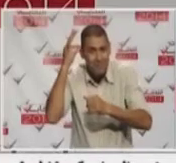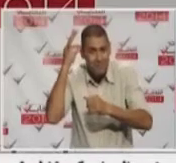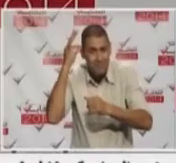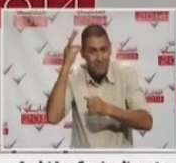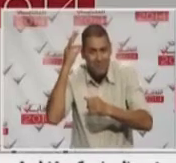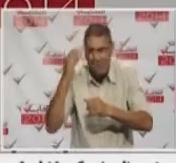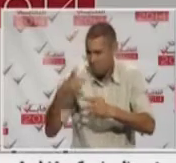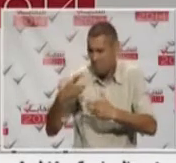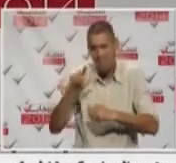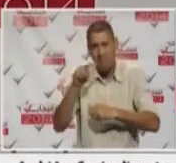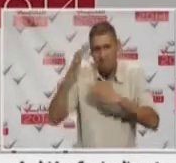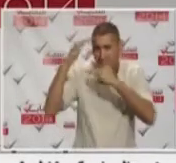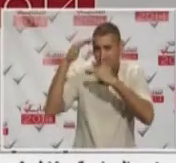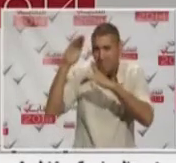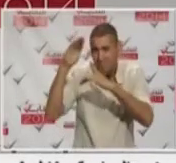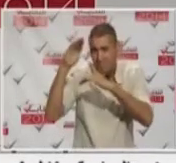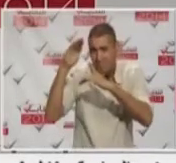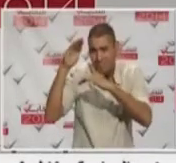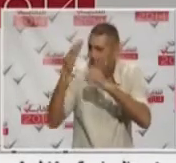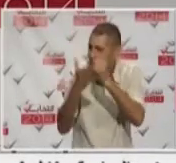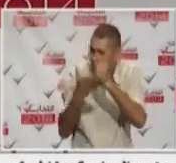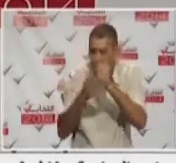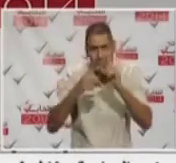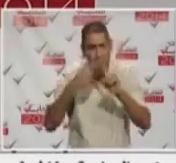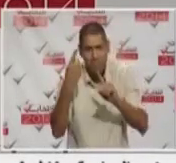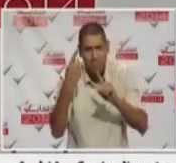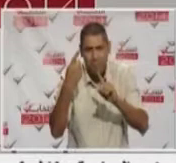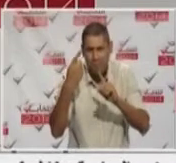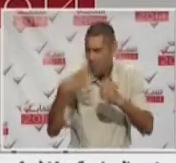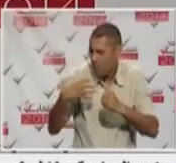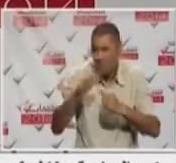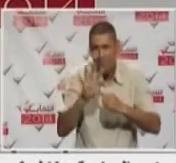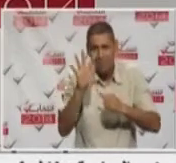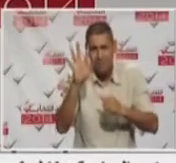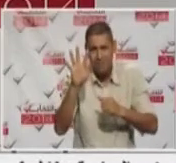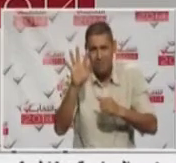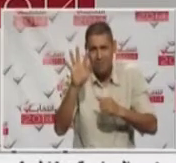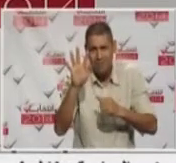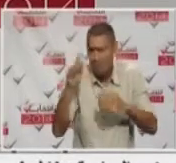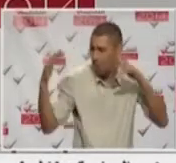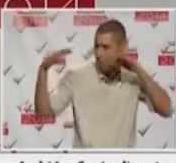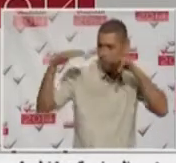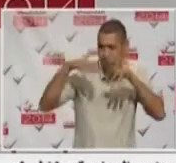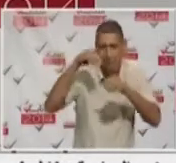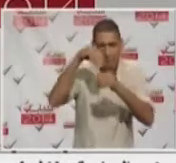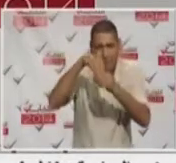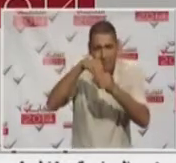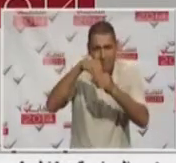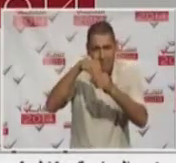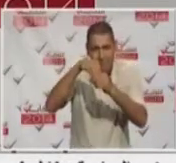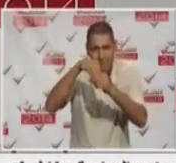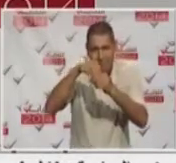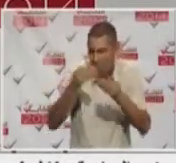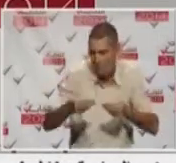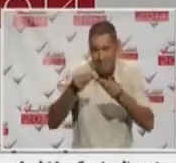وتمتعها بطابع سياحي وثقافي وفلاحي متميز، وتسخر بطاقة بشرية تجعل منها وجهة اقتصادية هامة إذا ما